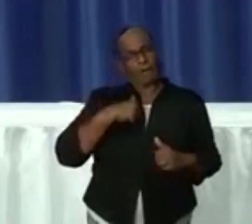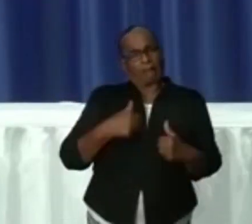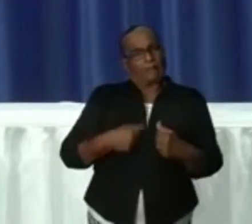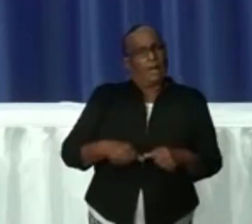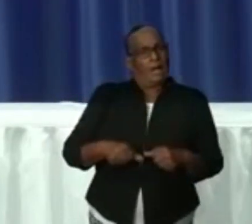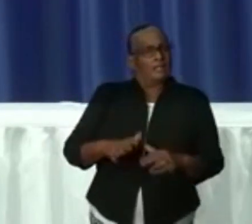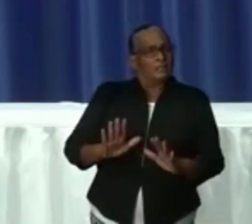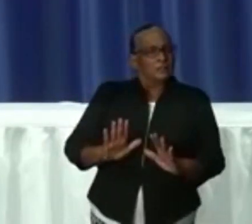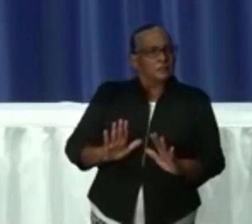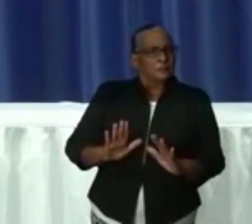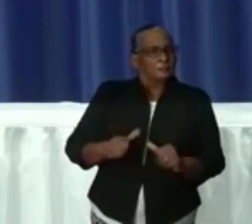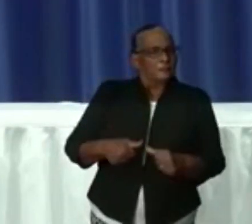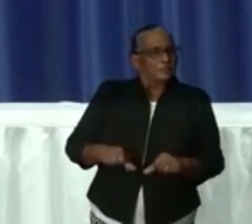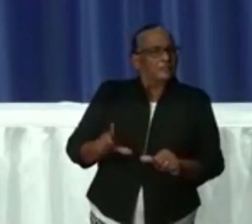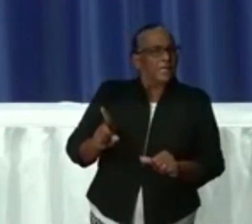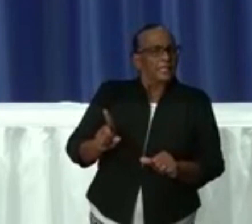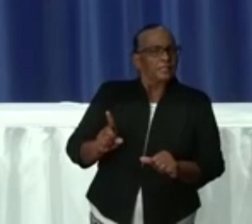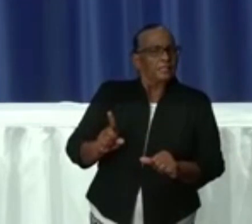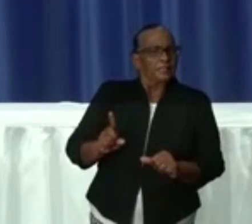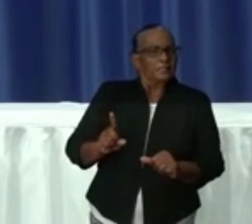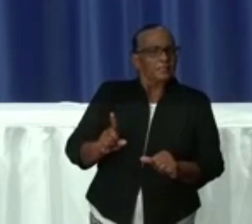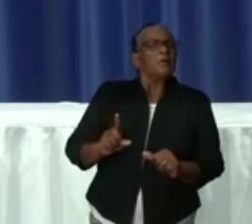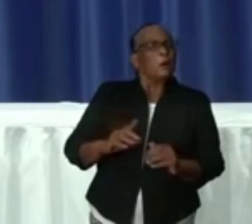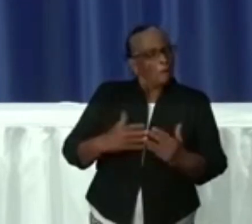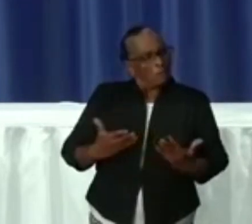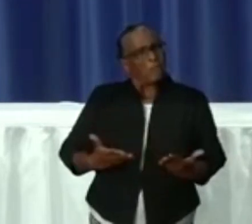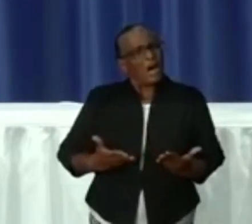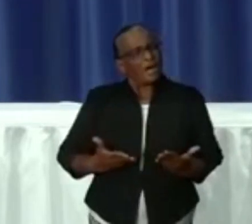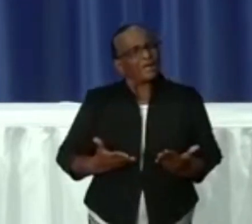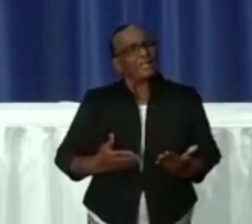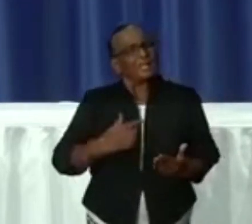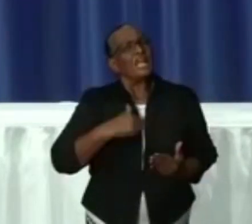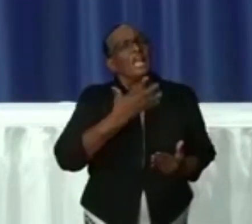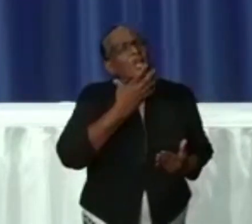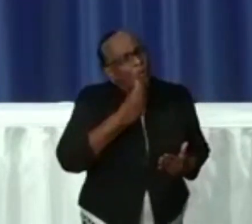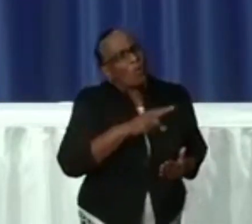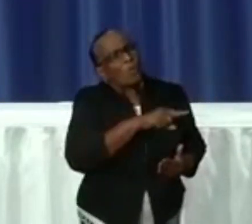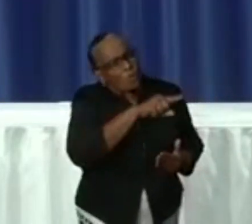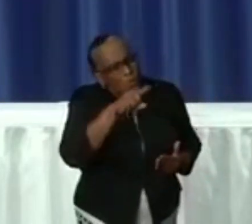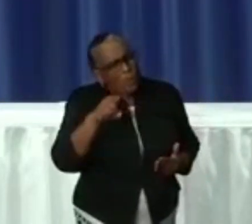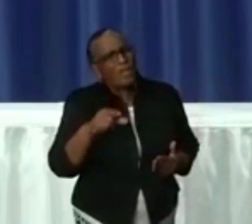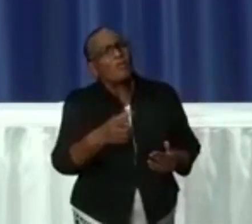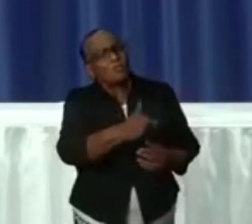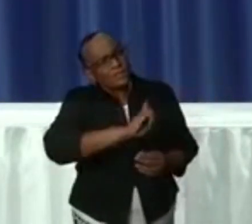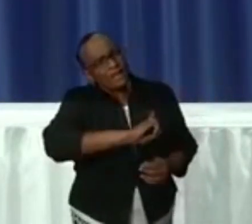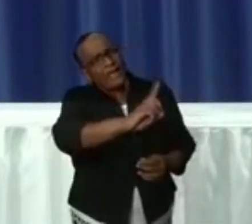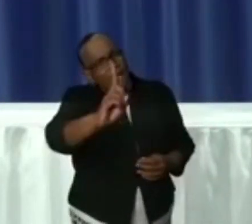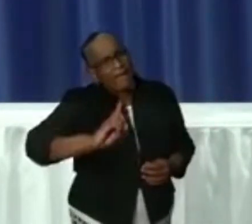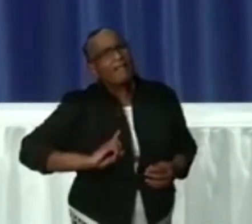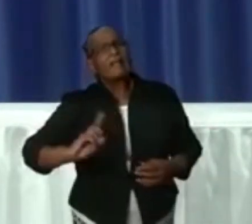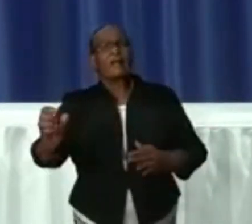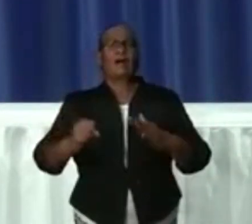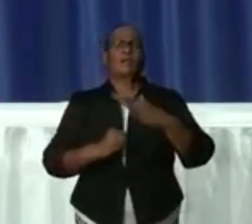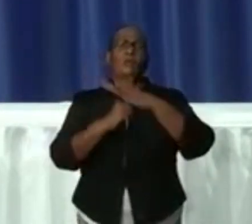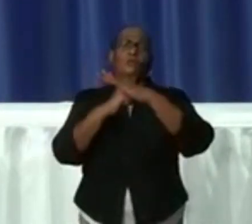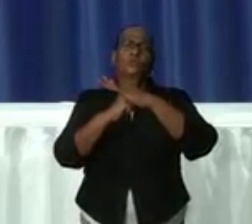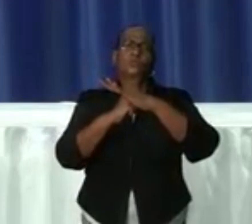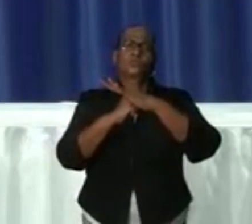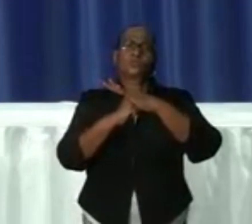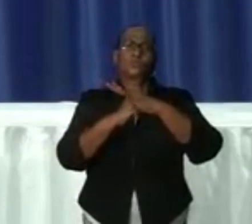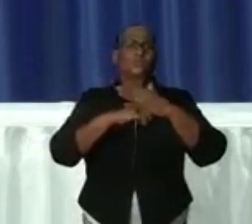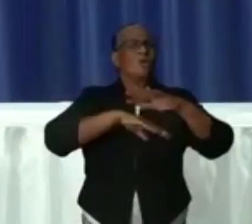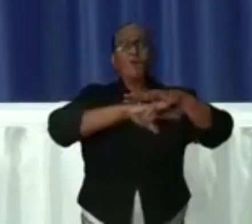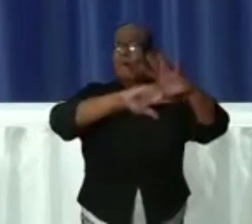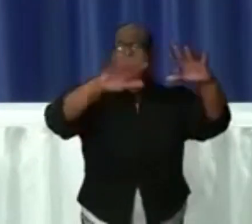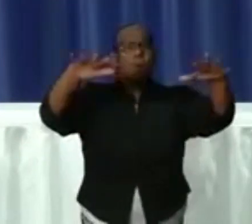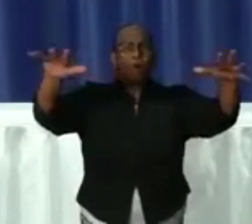kan niet anders. Maar het komt erop neer dat we elkaar moeten ondersteunen. Overal waar de ene een fout maakt,